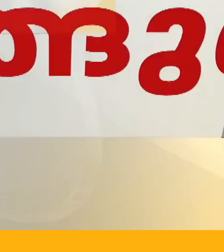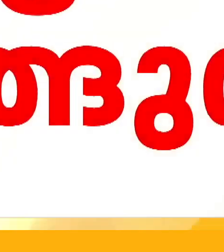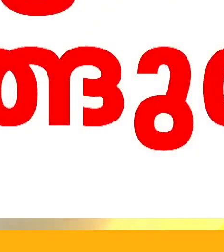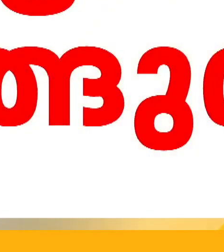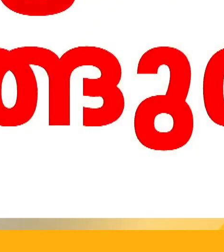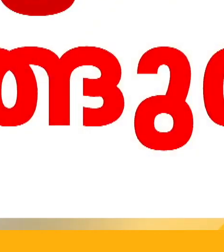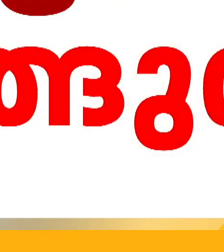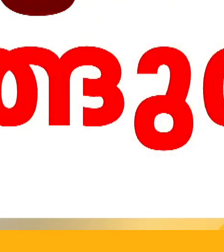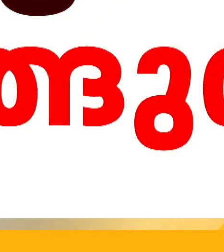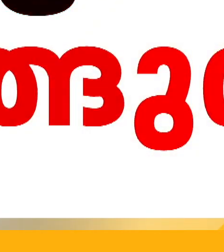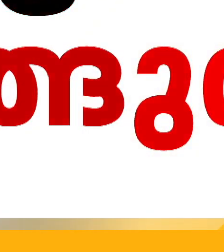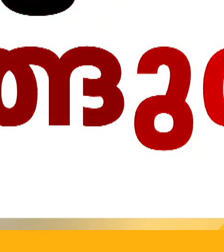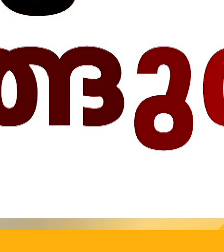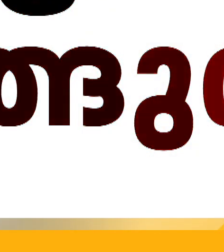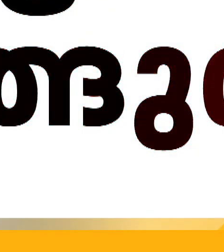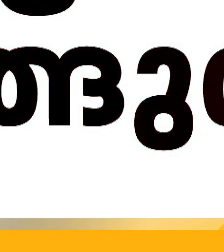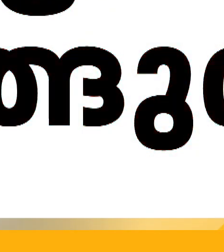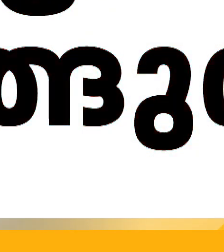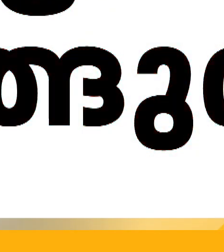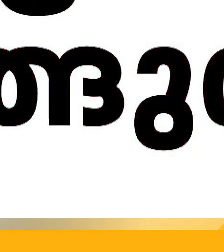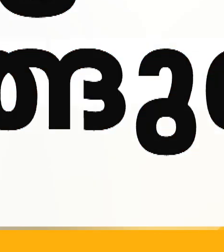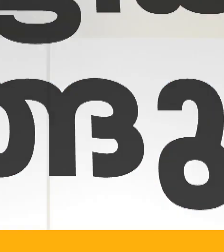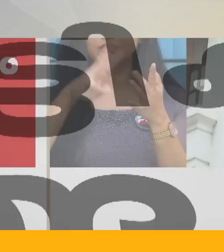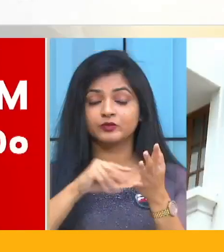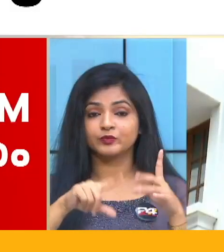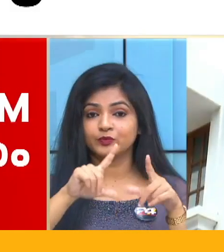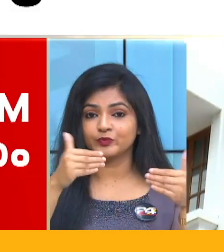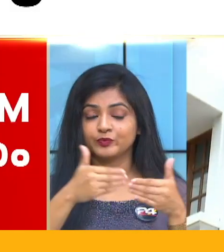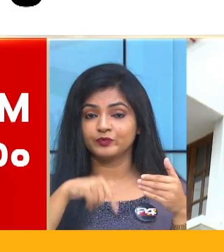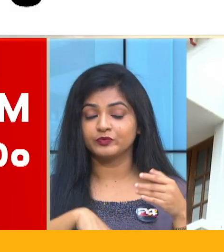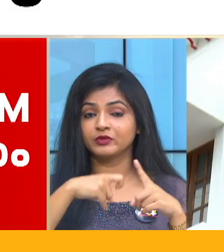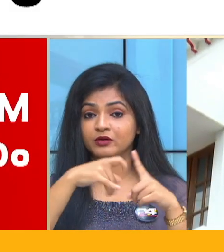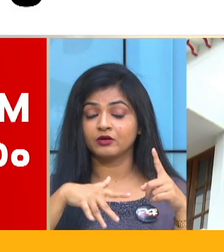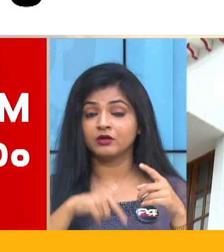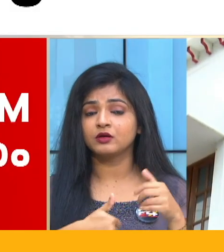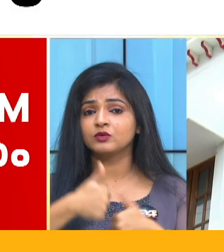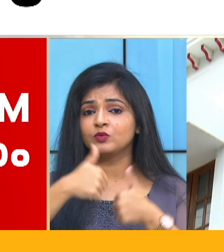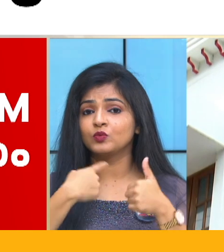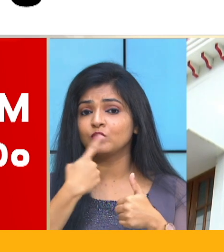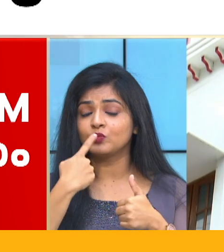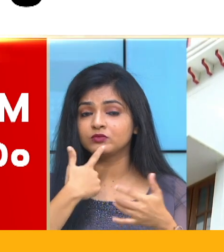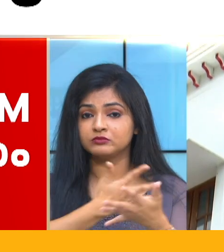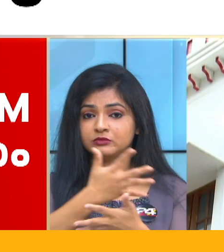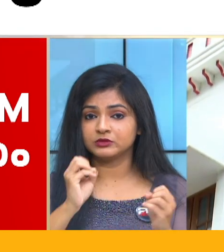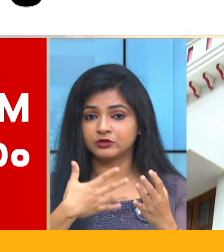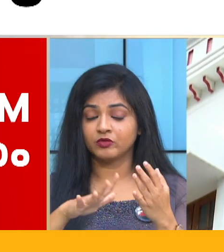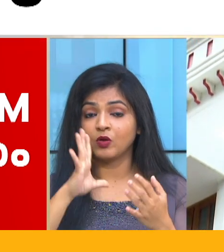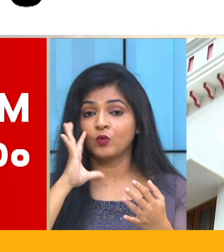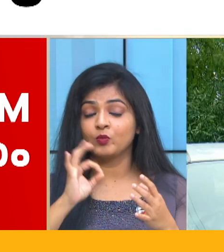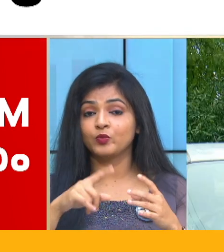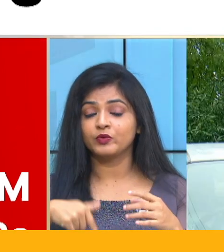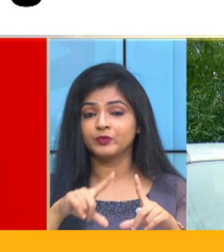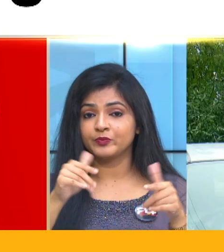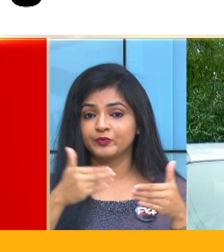TK, അടുത്ത ആഴ്ച ചേരുന്ന CPIM സംസ്ഥാന സെക്രട്ടേറിയറ്റ് സ്ഥാനാർത്ഥികൾ സംബന്ധിച്ചുള്ള ചർച്ചകളിലേക്ക് കടക്കാനിരിക്കെയാണ് നിർണായകമായ യോഗം. അത് തൃശൂർ